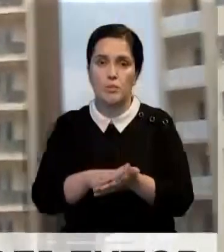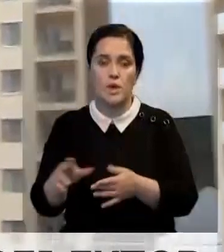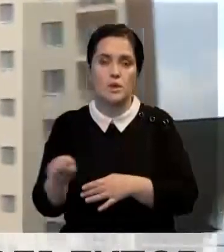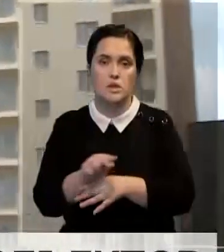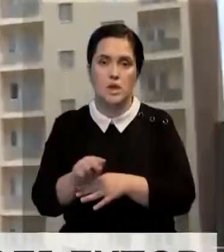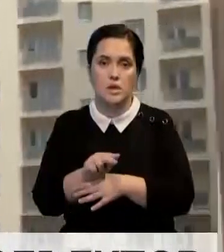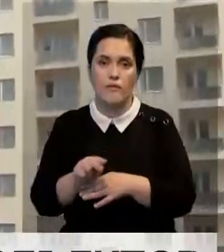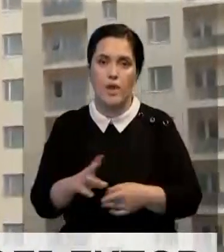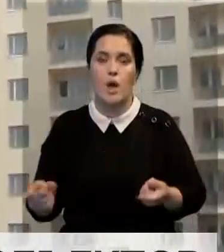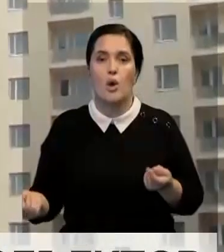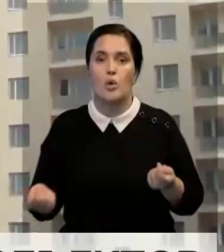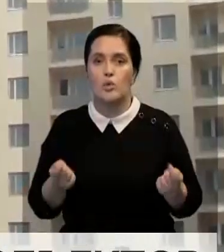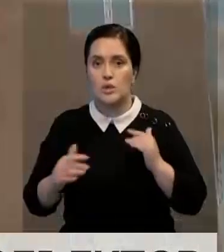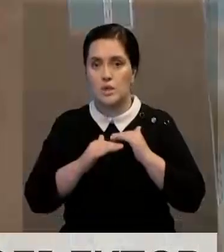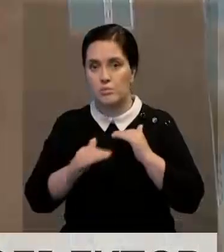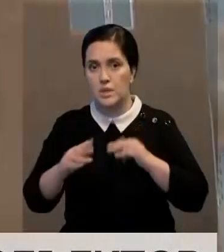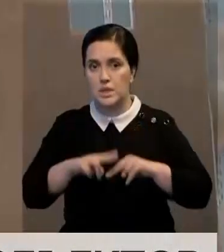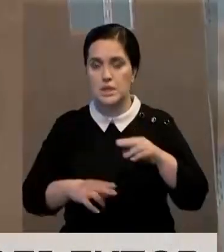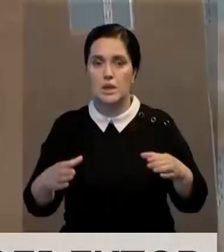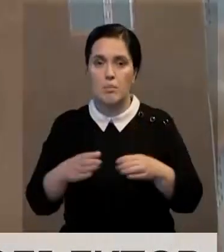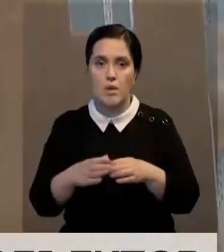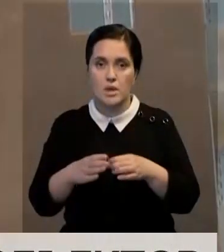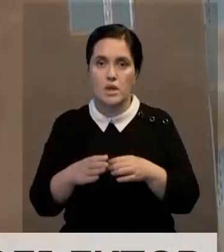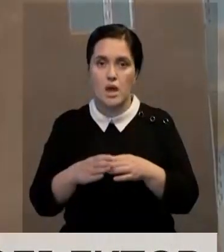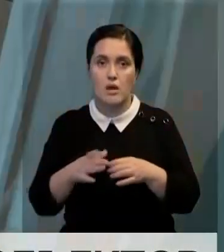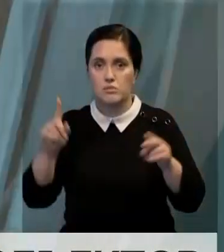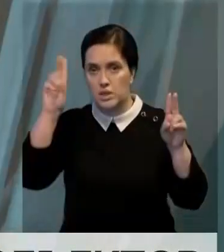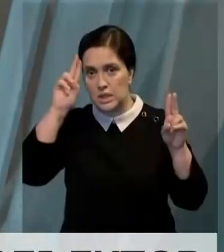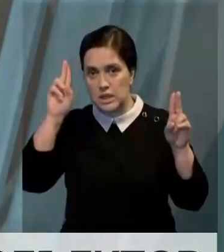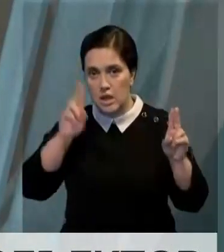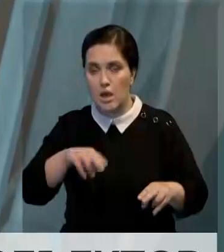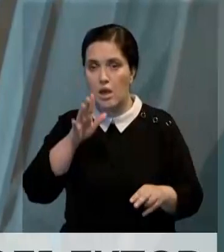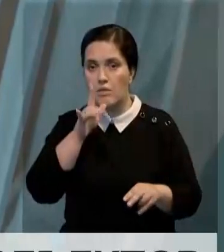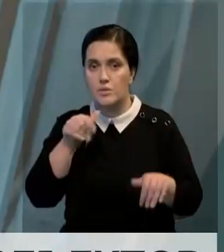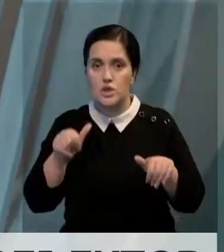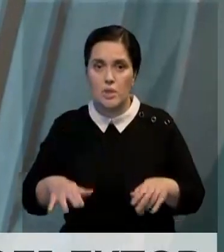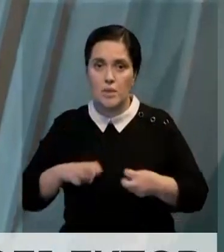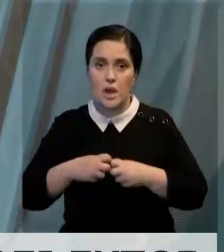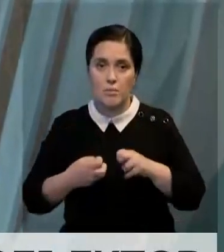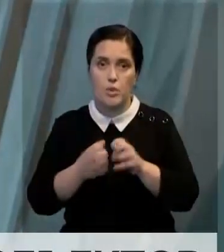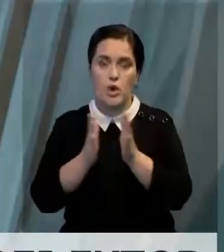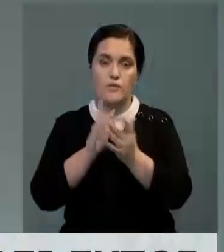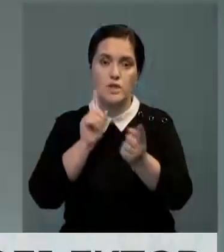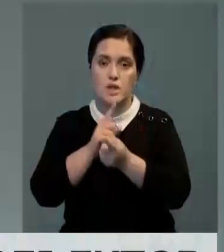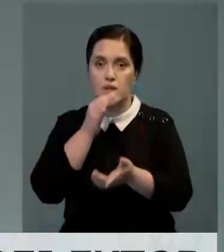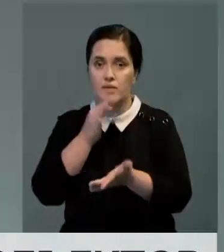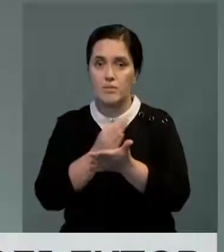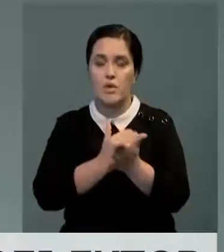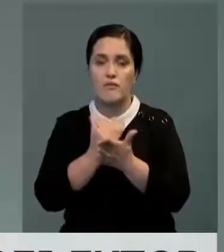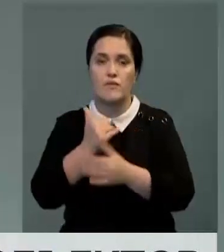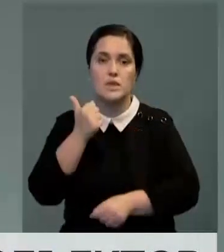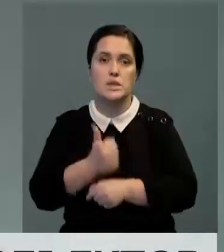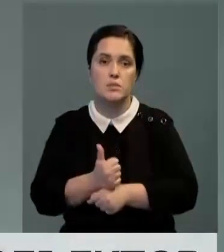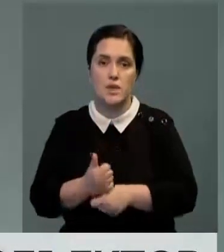будут внесены корректировки. Руководители местных строительных компаний, пребывающие в неведении о сроках решения проблемы, просят встречи с